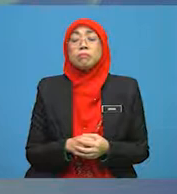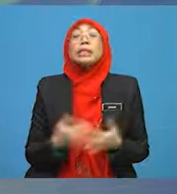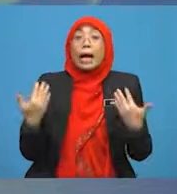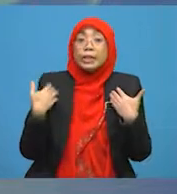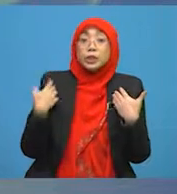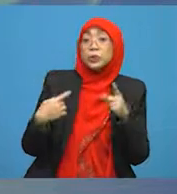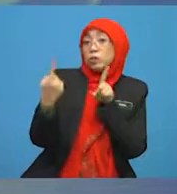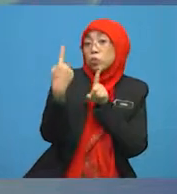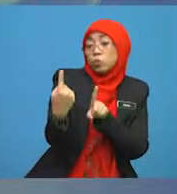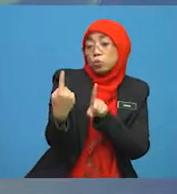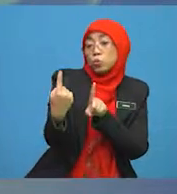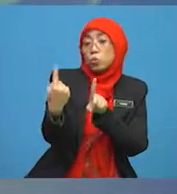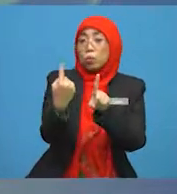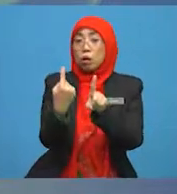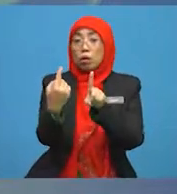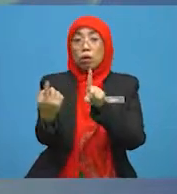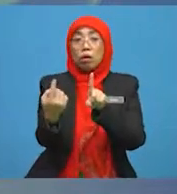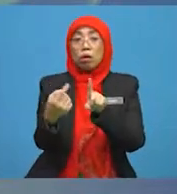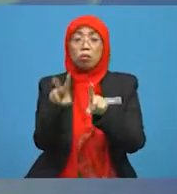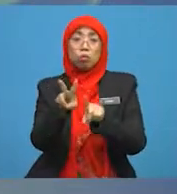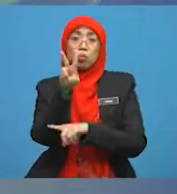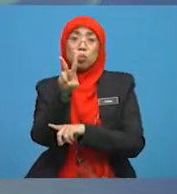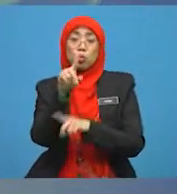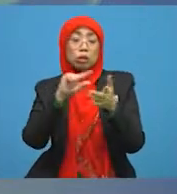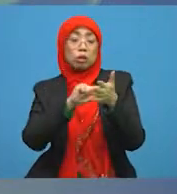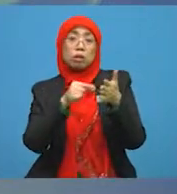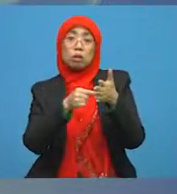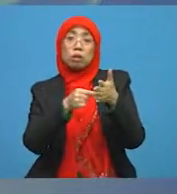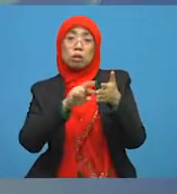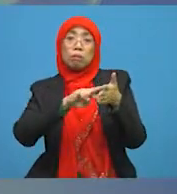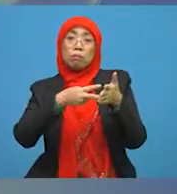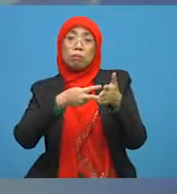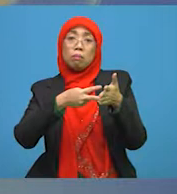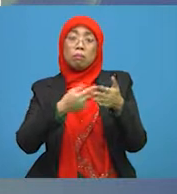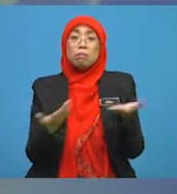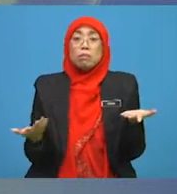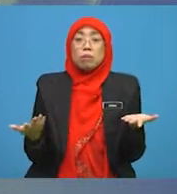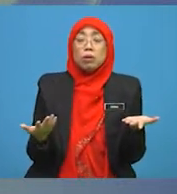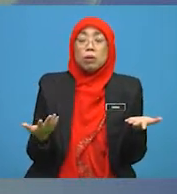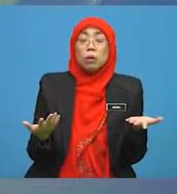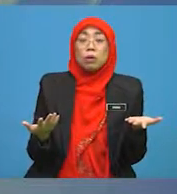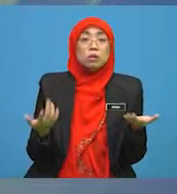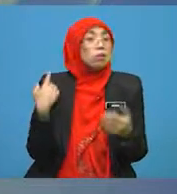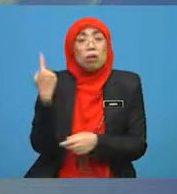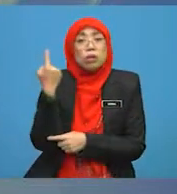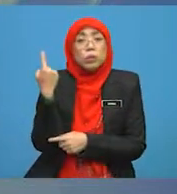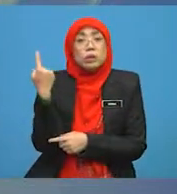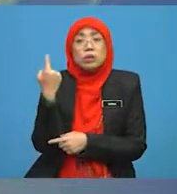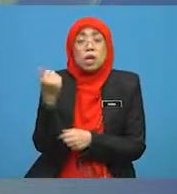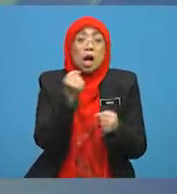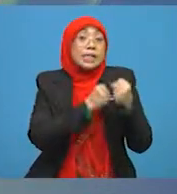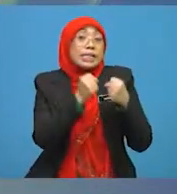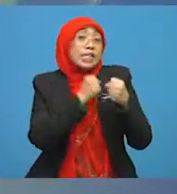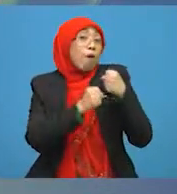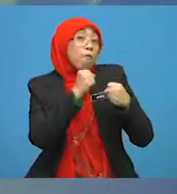Lazimnya, antonim ini terdiri daripada golongan kata adjektif. Cuba pelajar perhatikan contoh-contoh